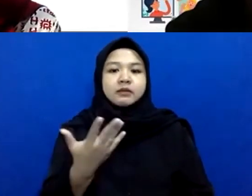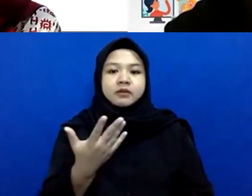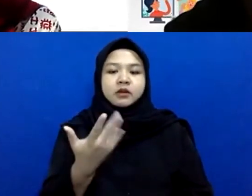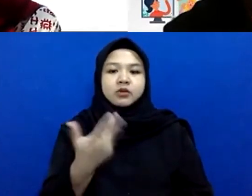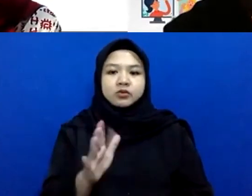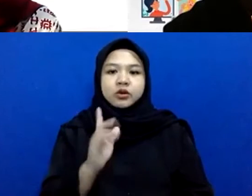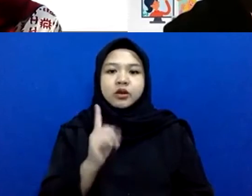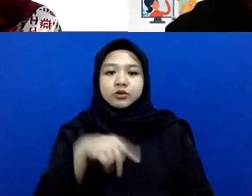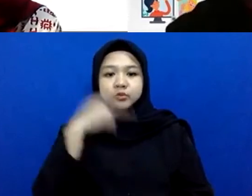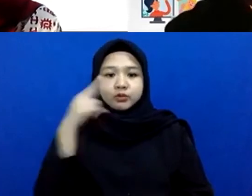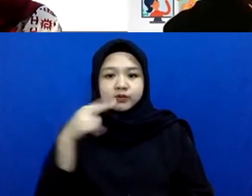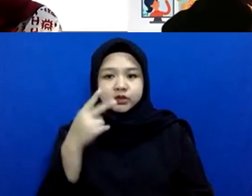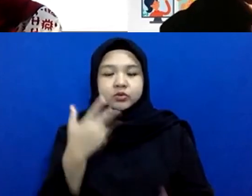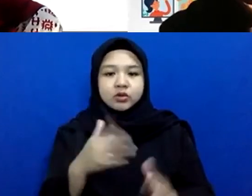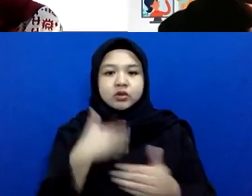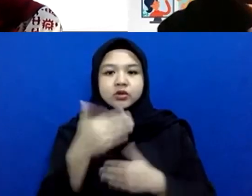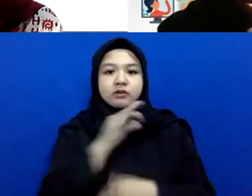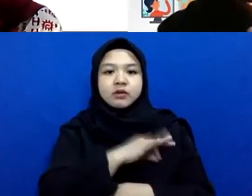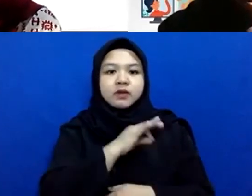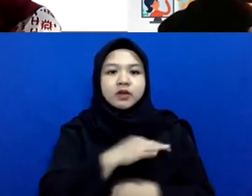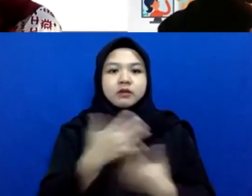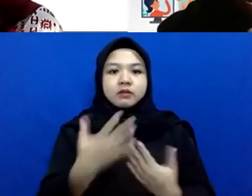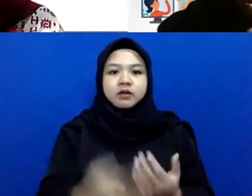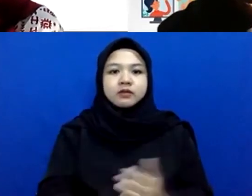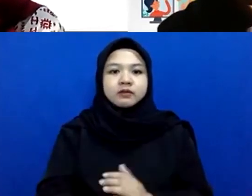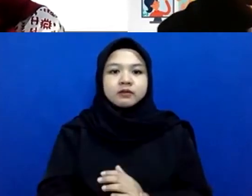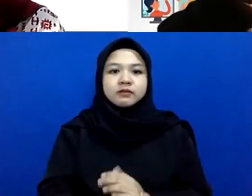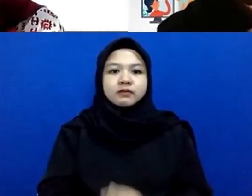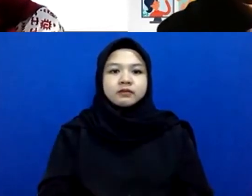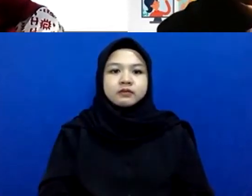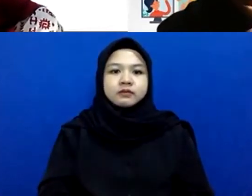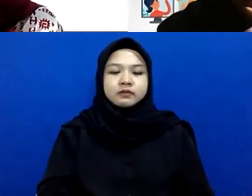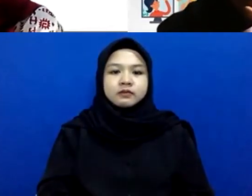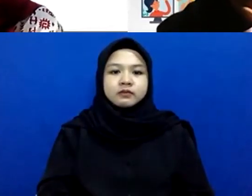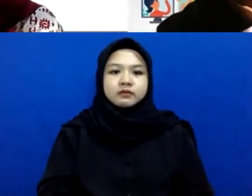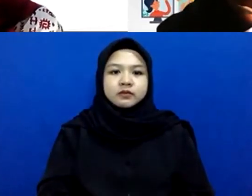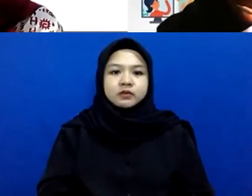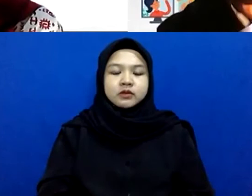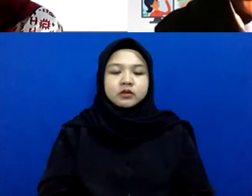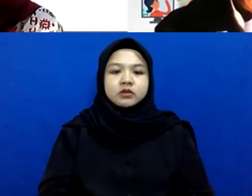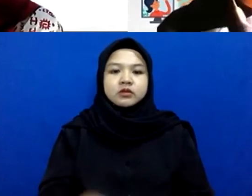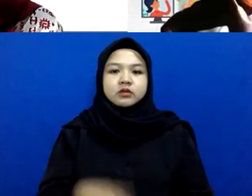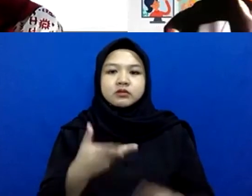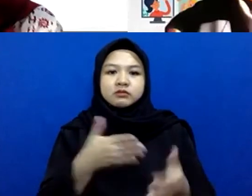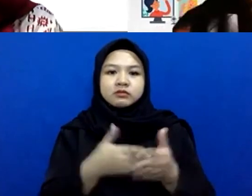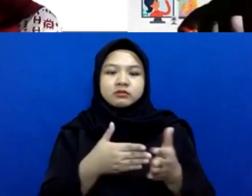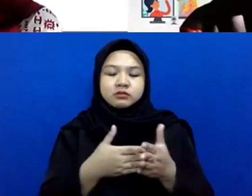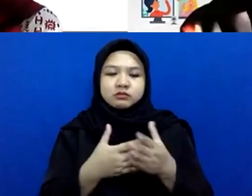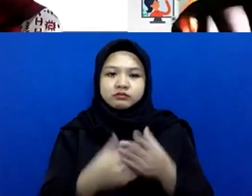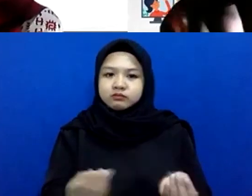mendapatkan supervisi itu selama ini apa manfaat yang dirasakan? Yang pertama itu memecah kebuntuan, Mbak.